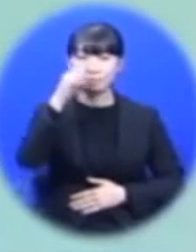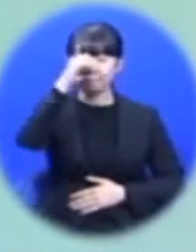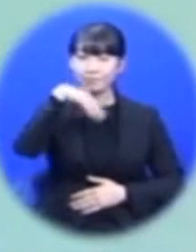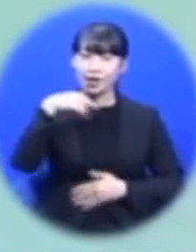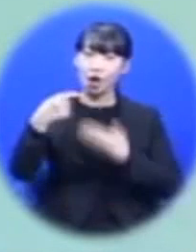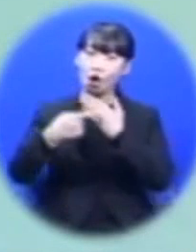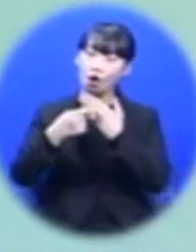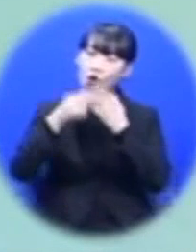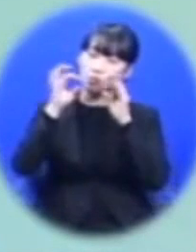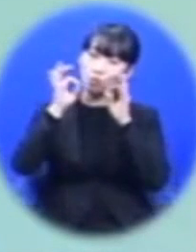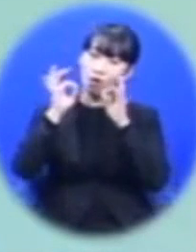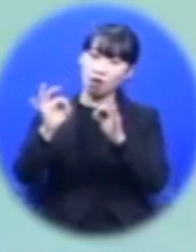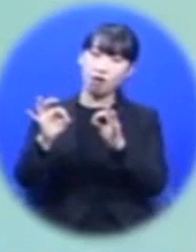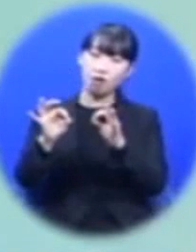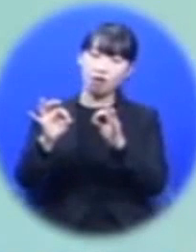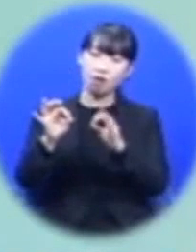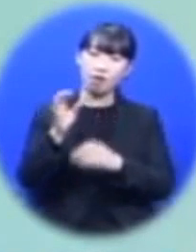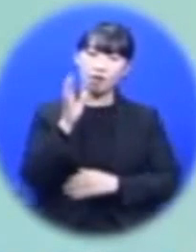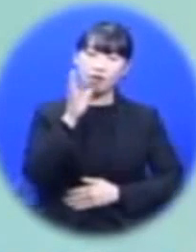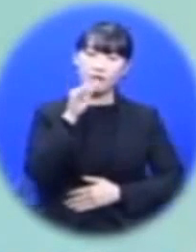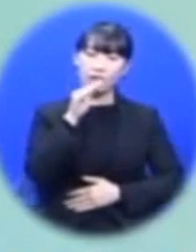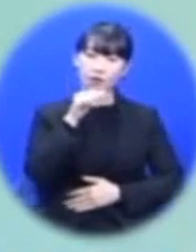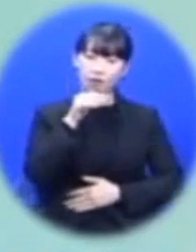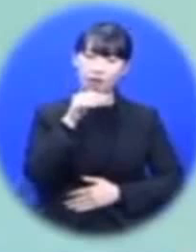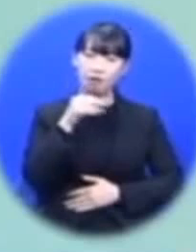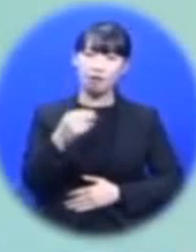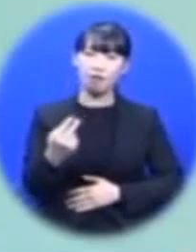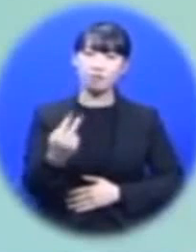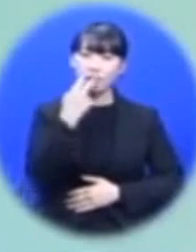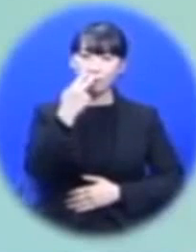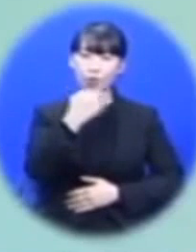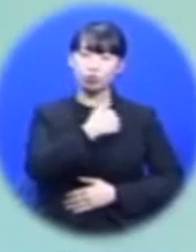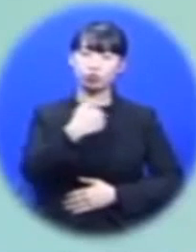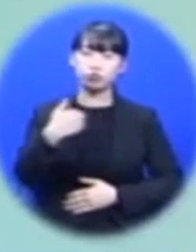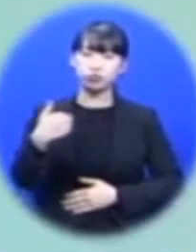해도 아이 사람에게는 생명이